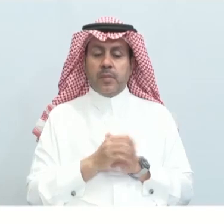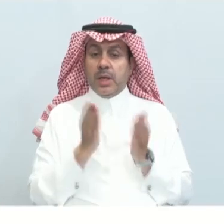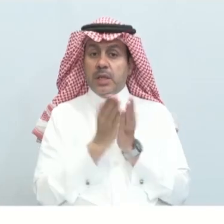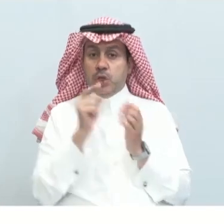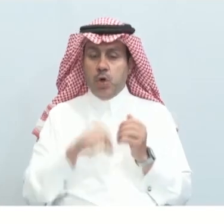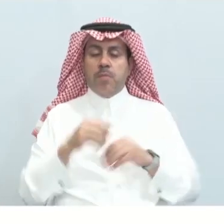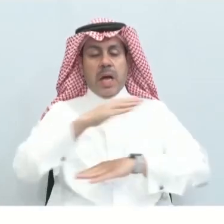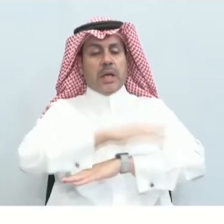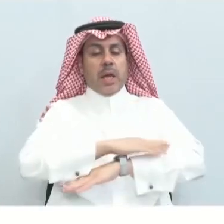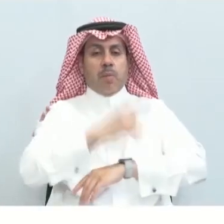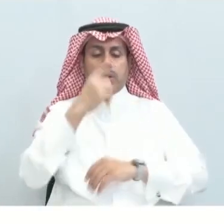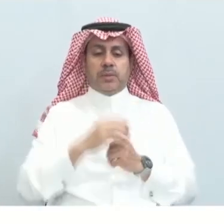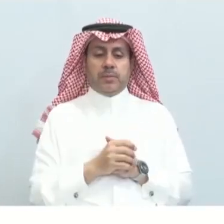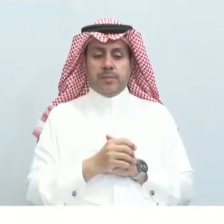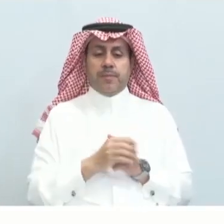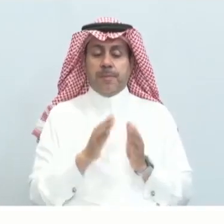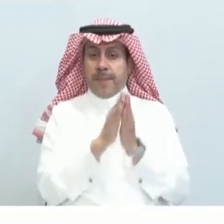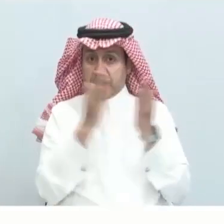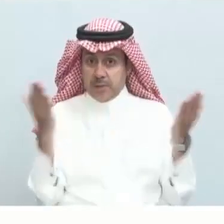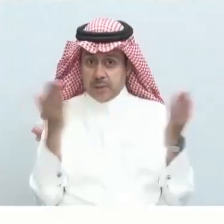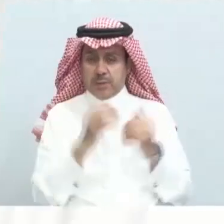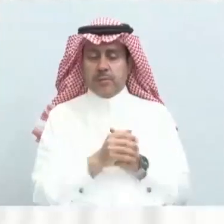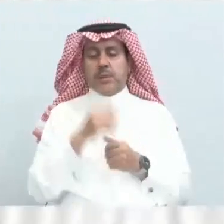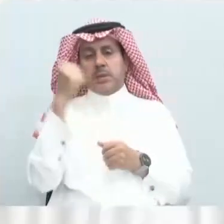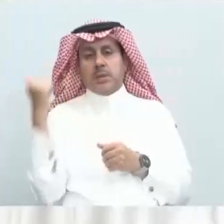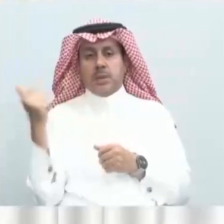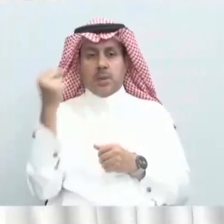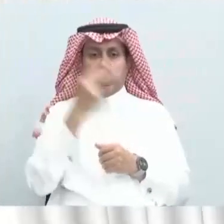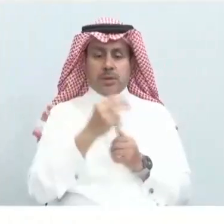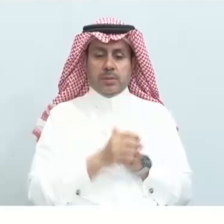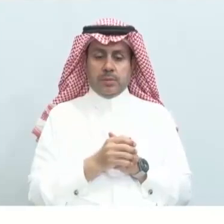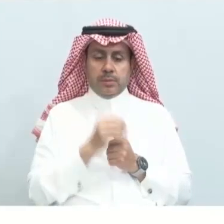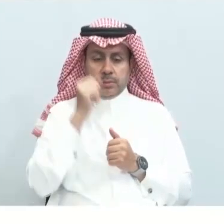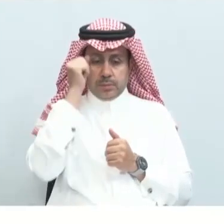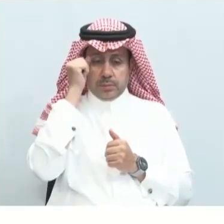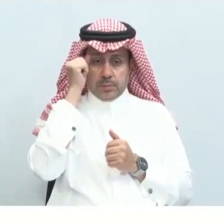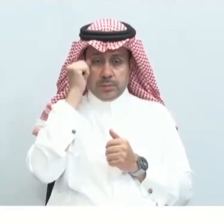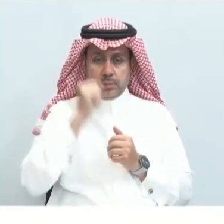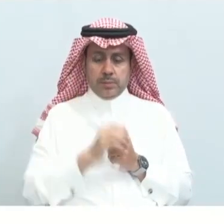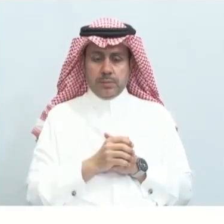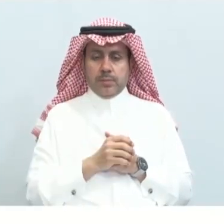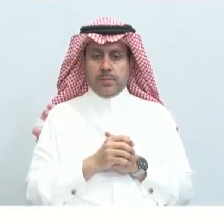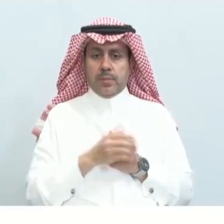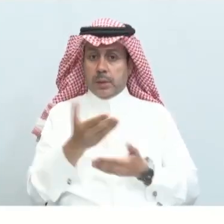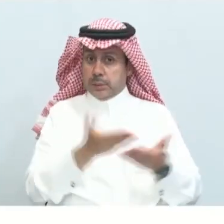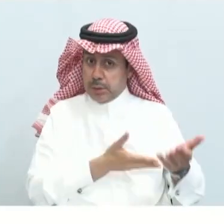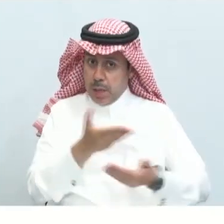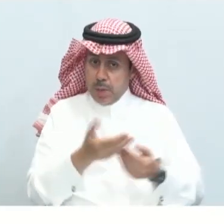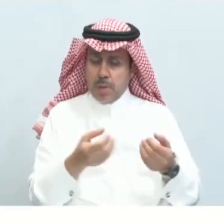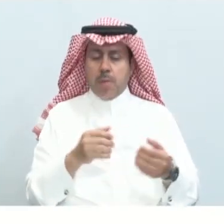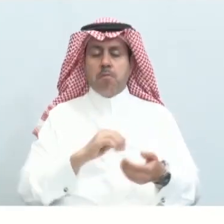درسنا لهذا اليوم وهو في صفحتي 26 اذا هي هذه هي الوحده الاولى التعامل مع